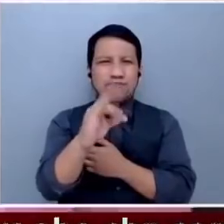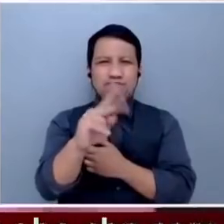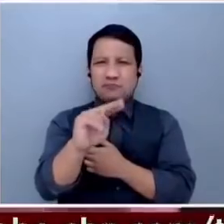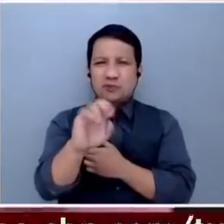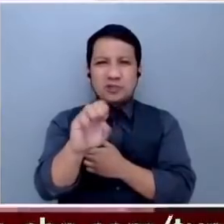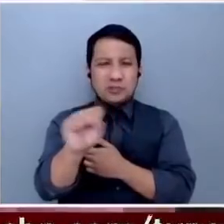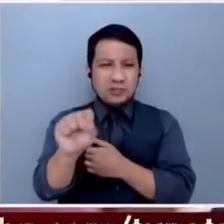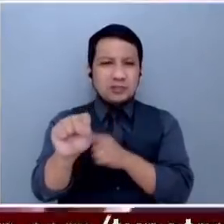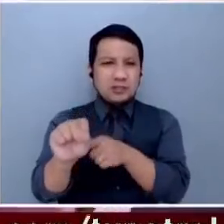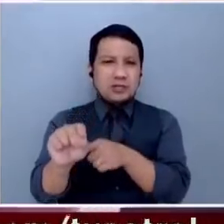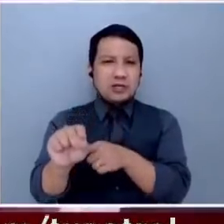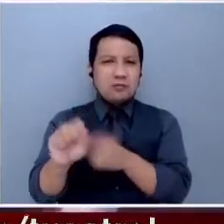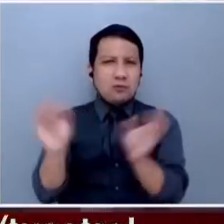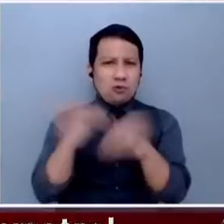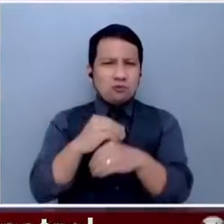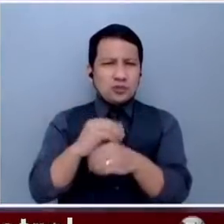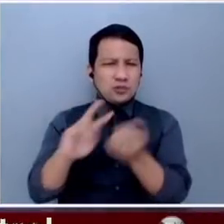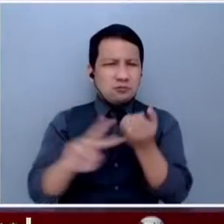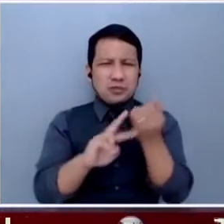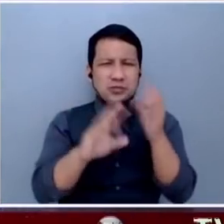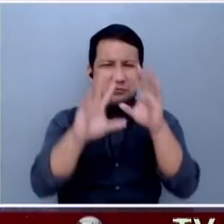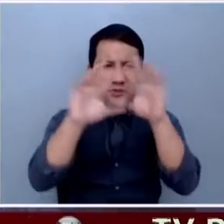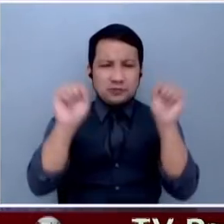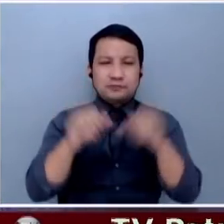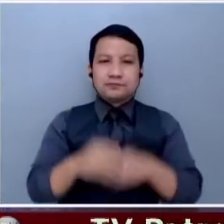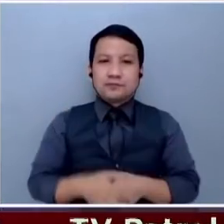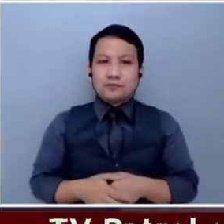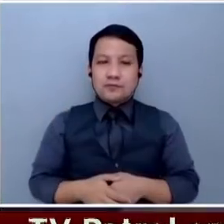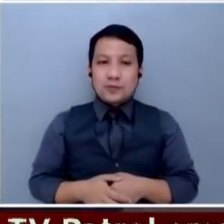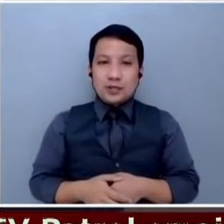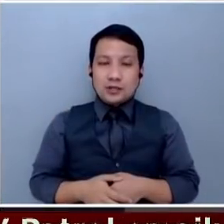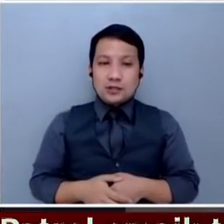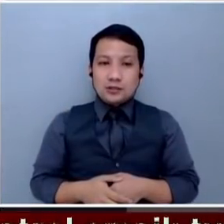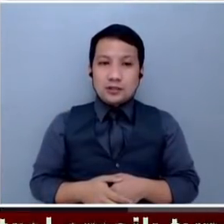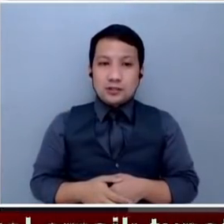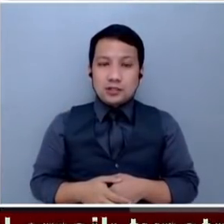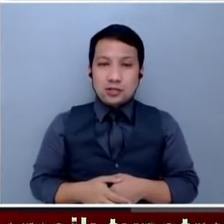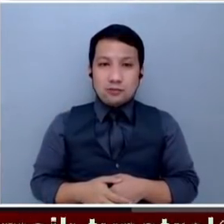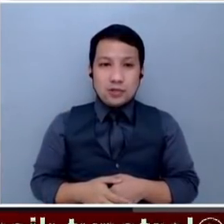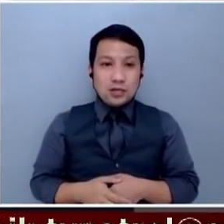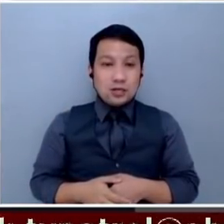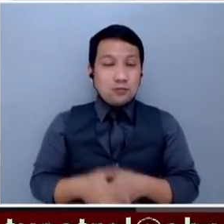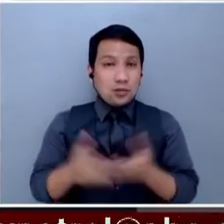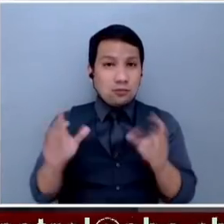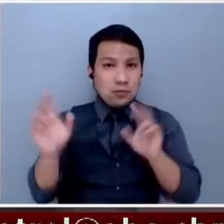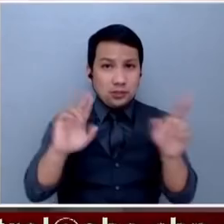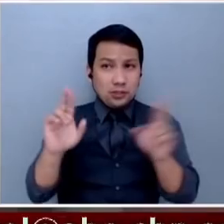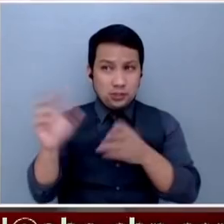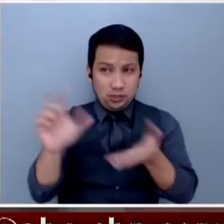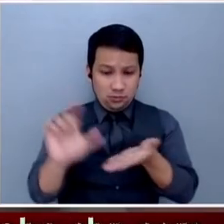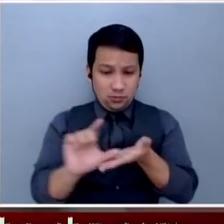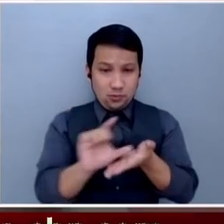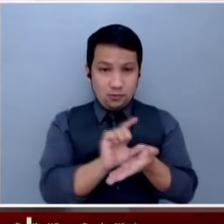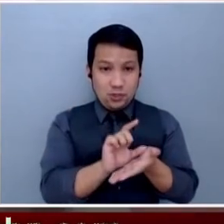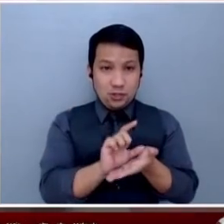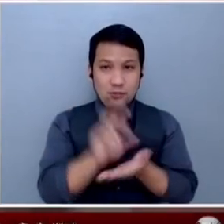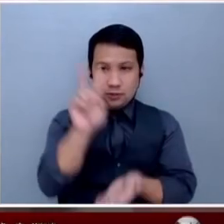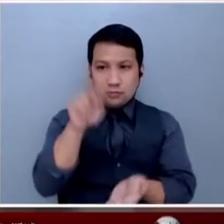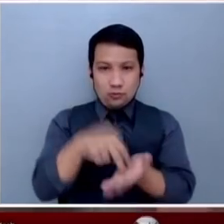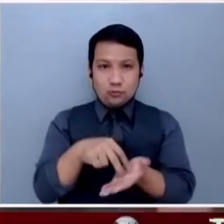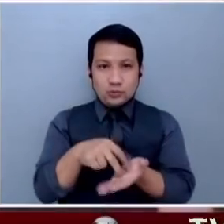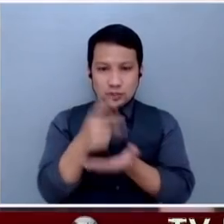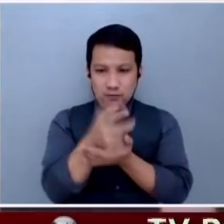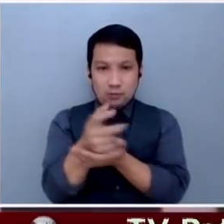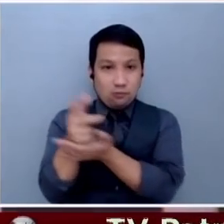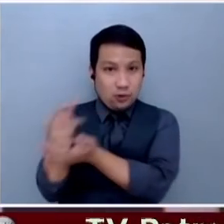ng mga kapartner sa pribadong sektor. 2,000 first at second dose ang inaasahang ibabakuna sa mga residente ng